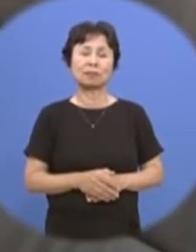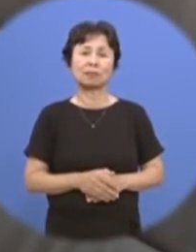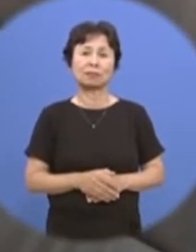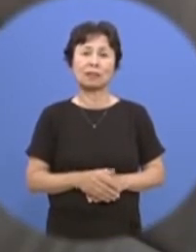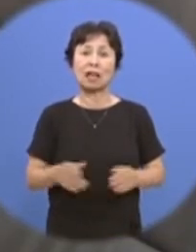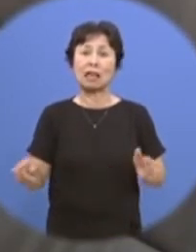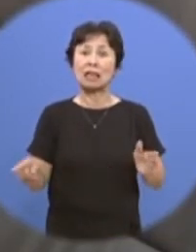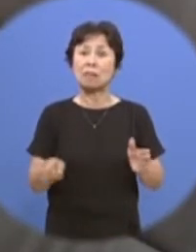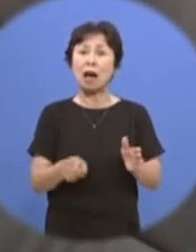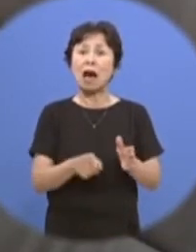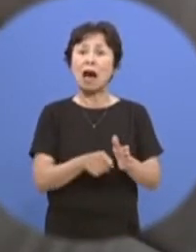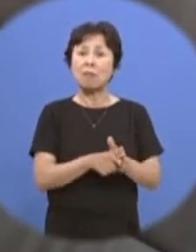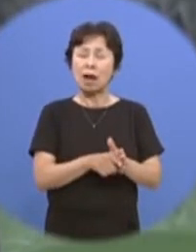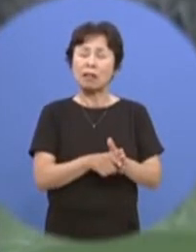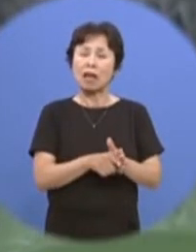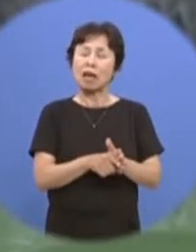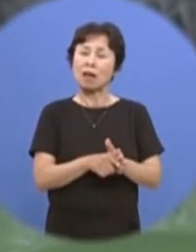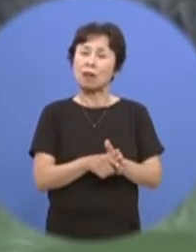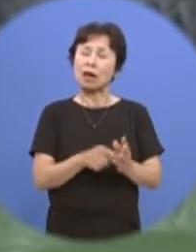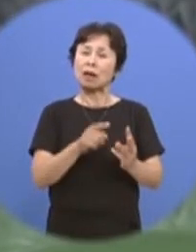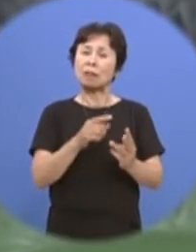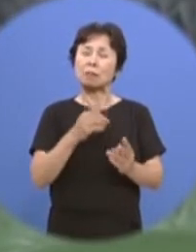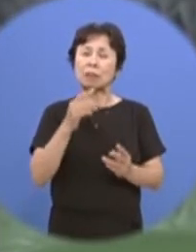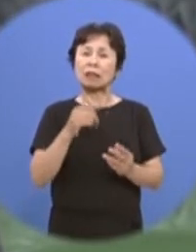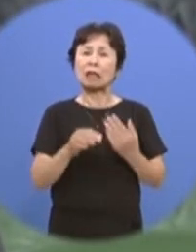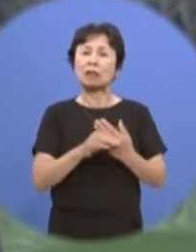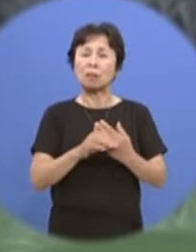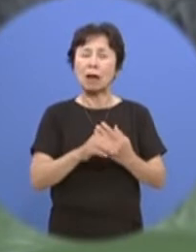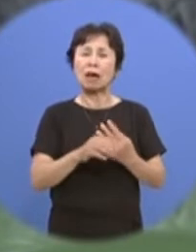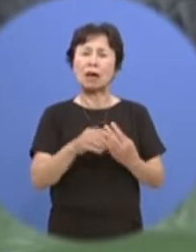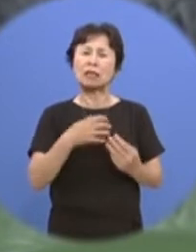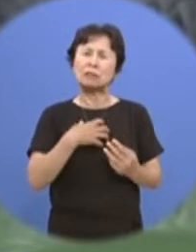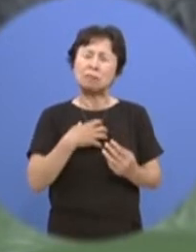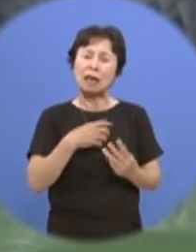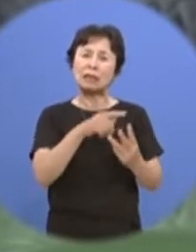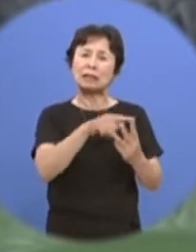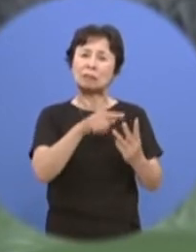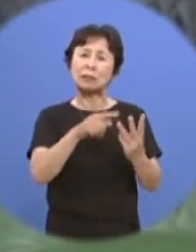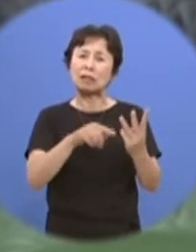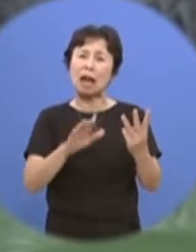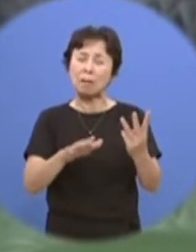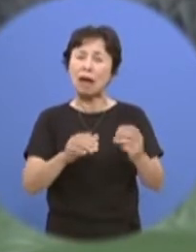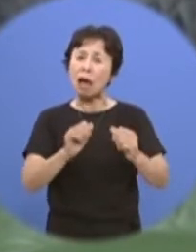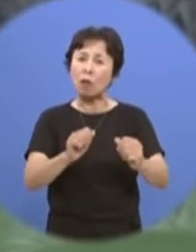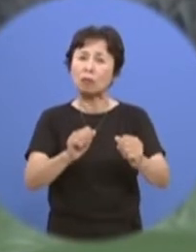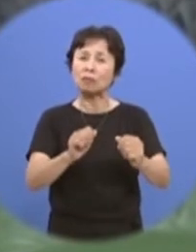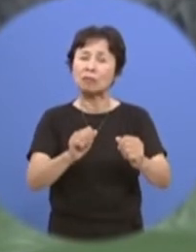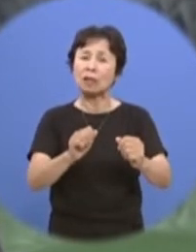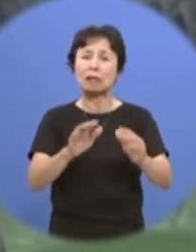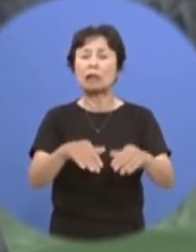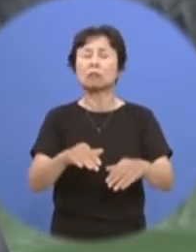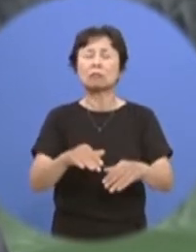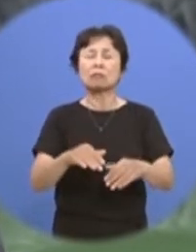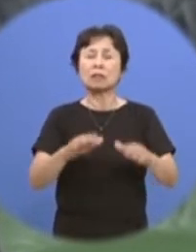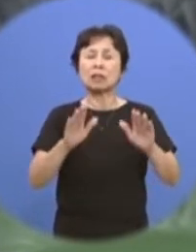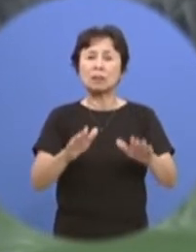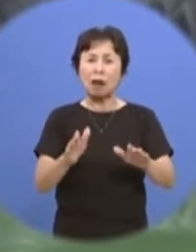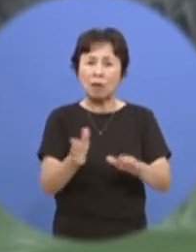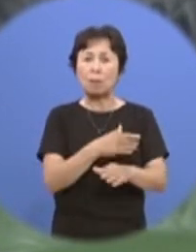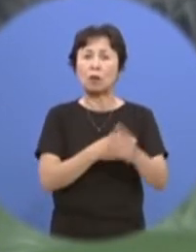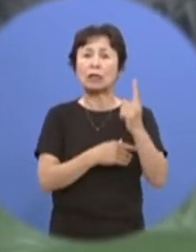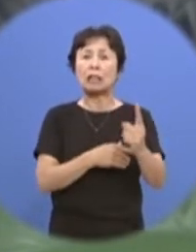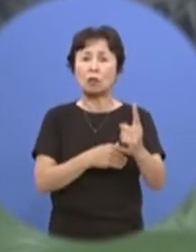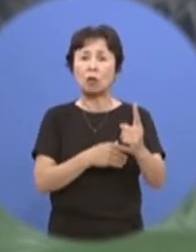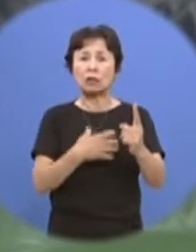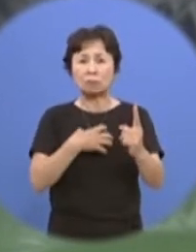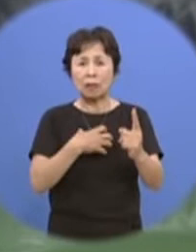までそうは言っても3個を危なかったらやりましょうということだったんですけど、はい、もうこんなこと言ってられないので1個でもやりましょうという